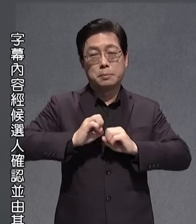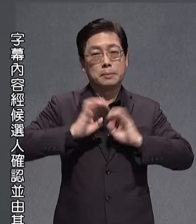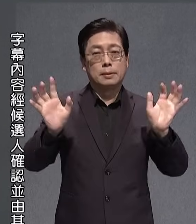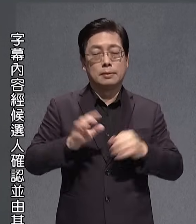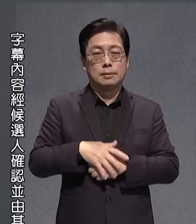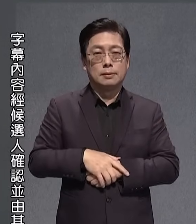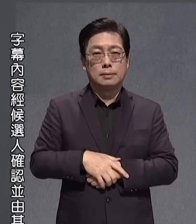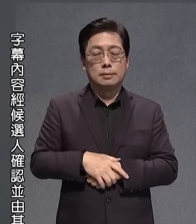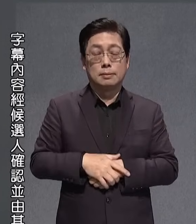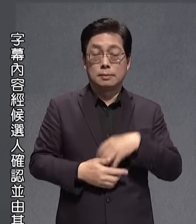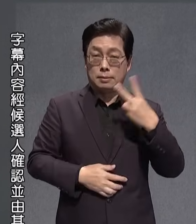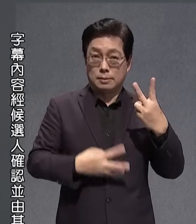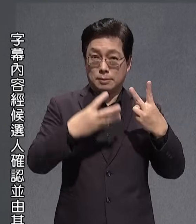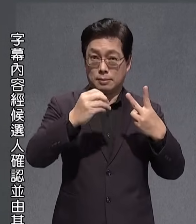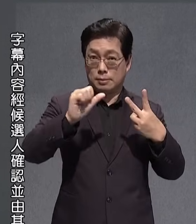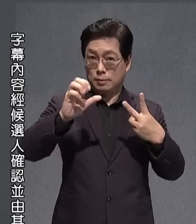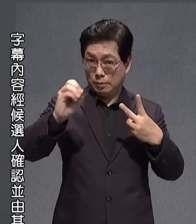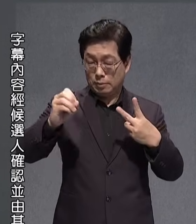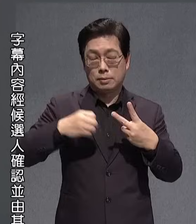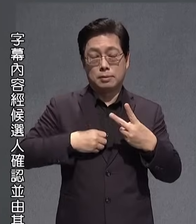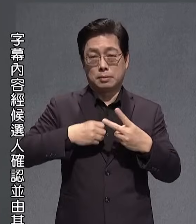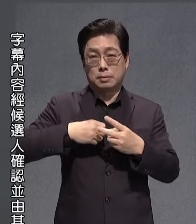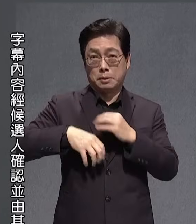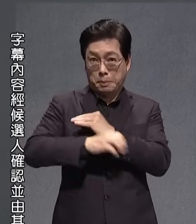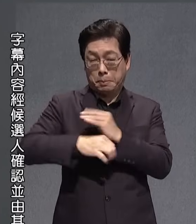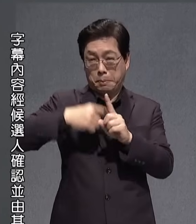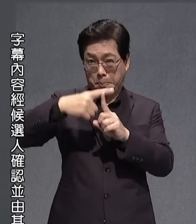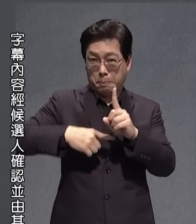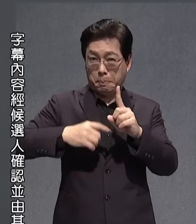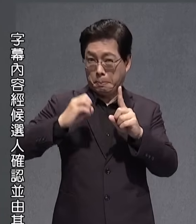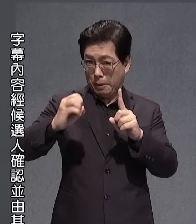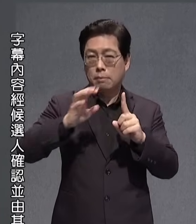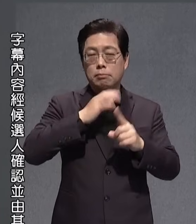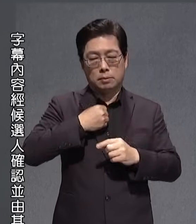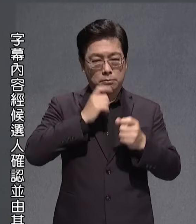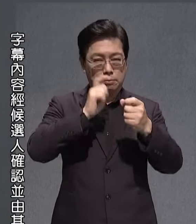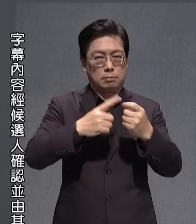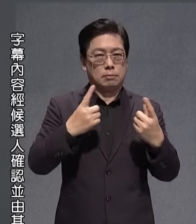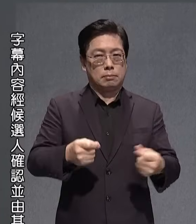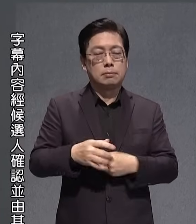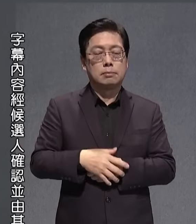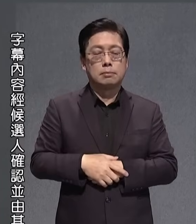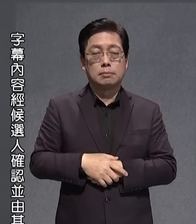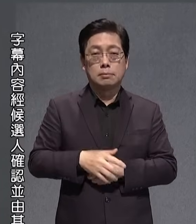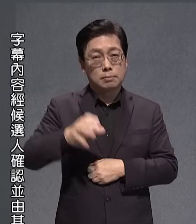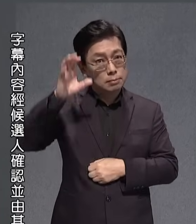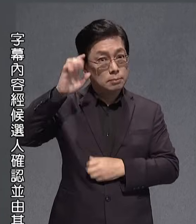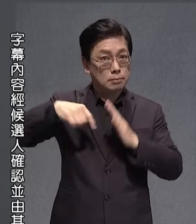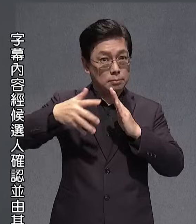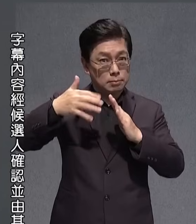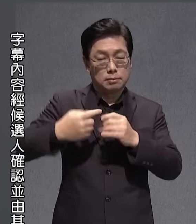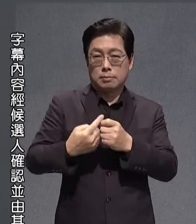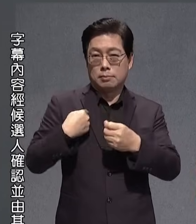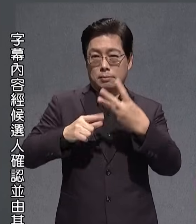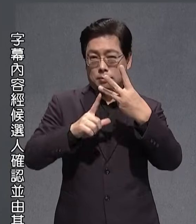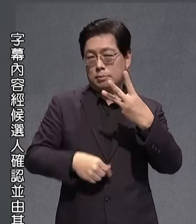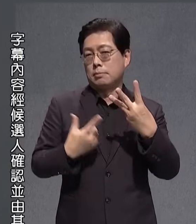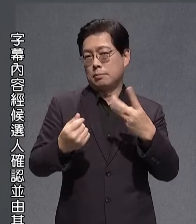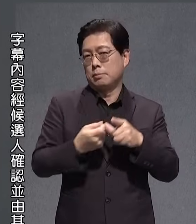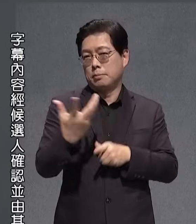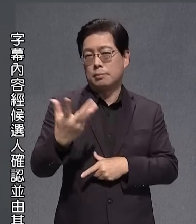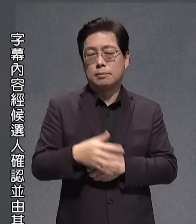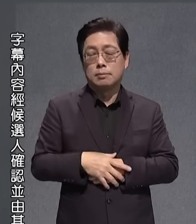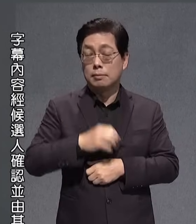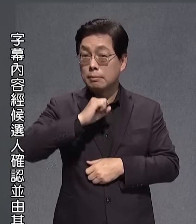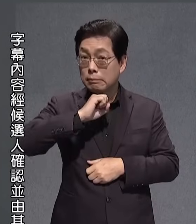布2050净零转型是台湾的使命。苏贞昌院长也在去年的3月份公布